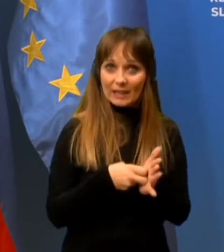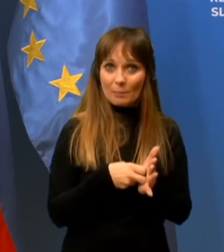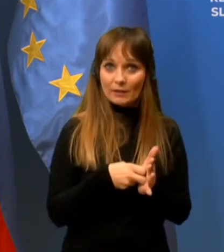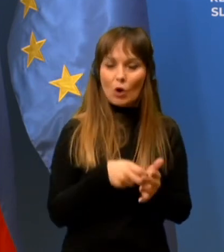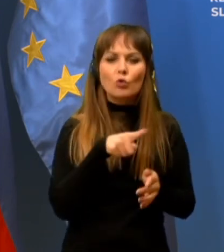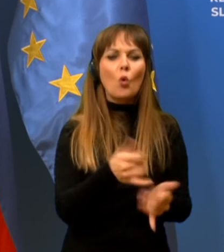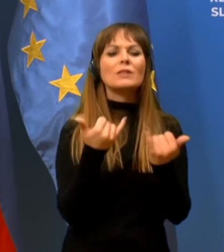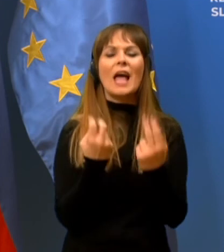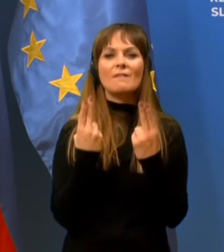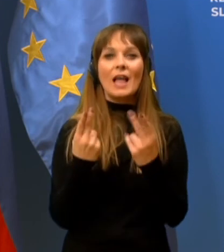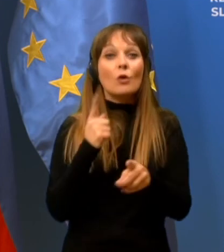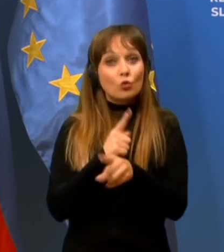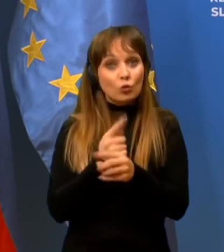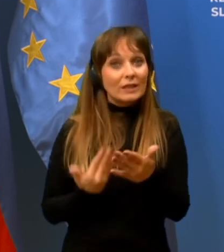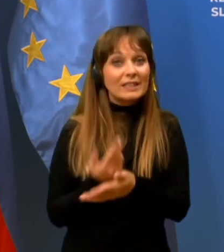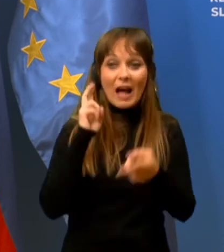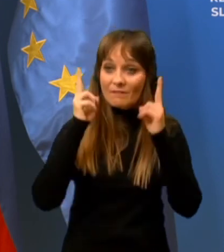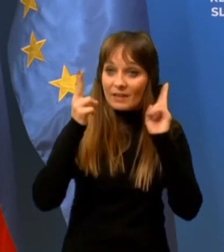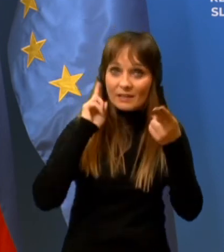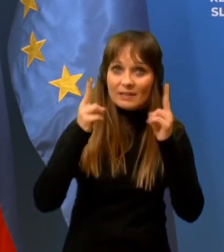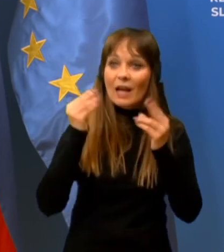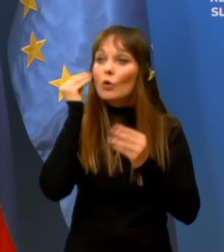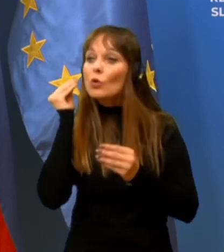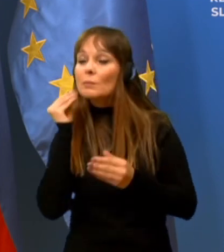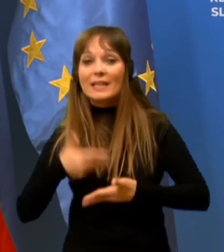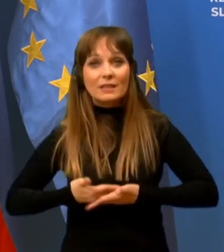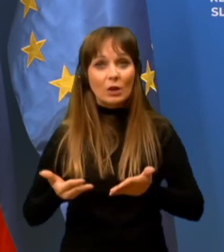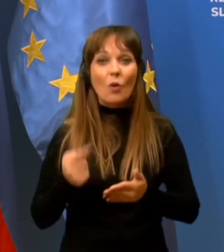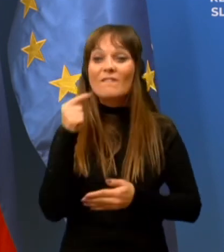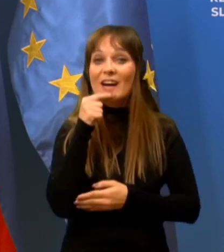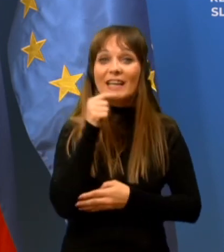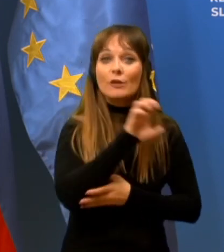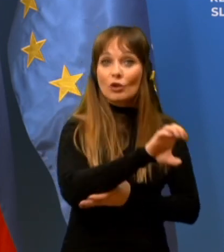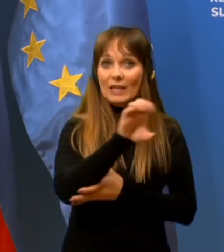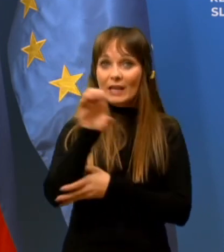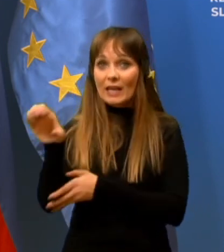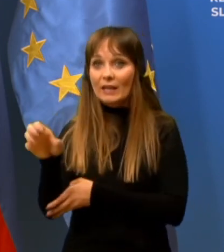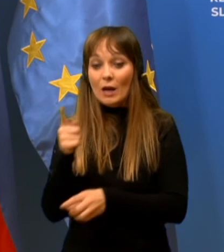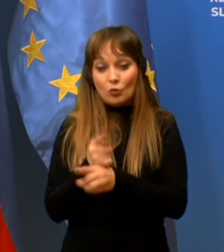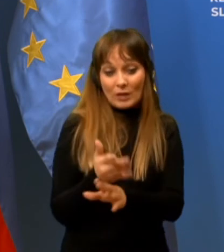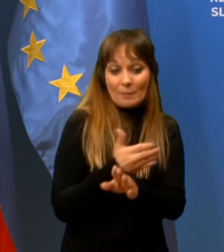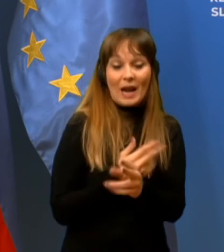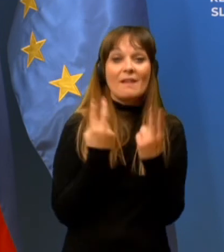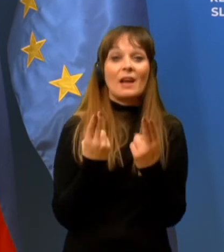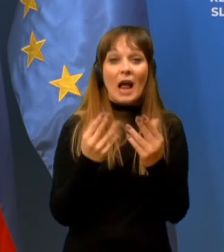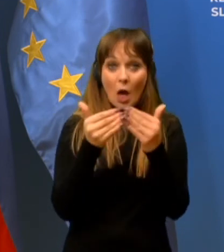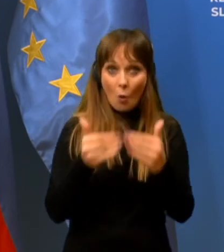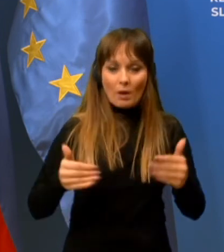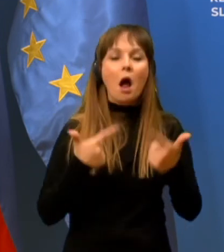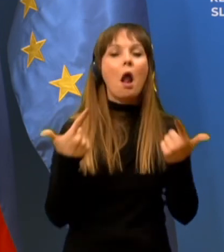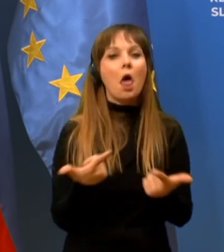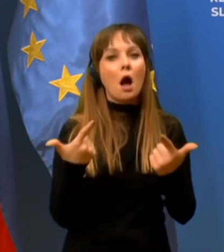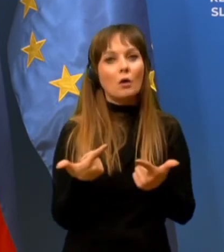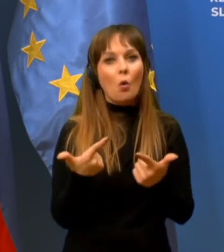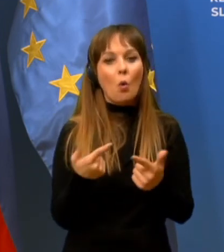To zdaj velja tudi za frizerske in kozmetične salone v rdečih regijah, kjer je prej veljala omejitev, da je lahko